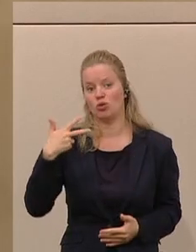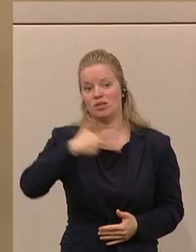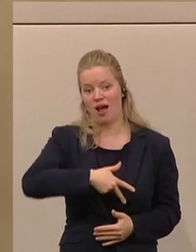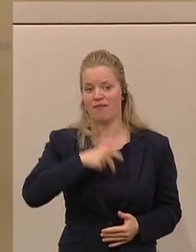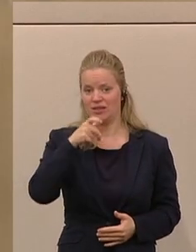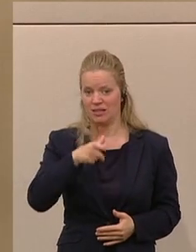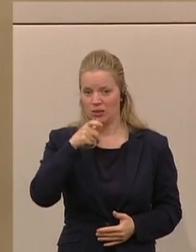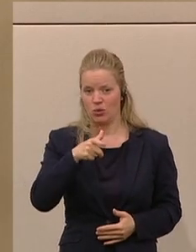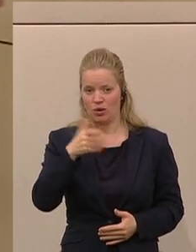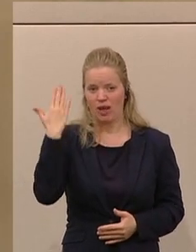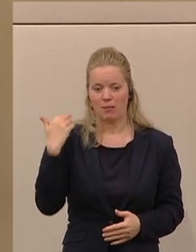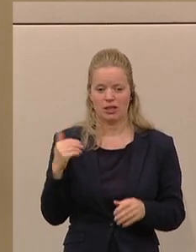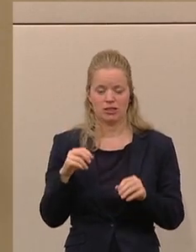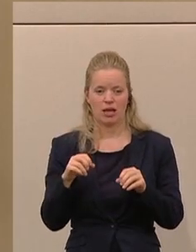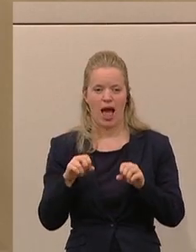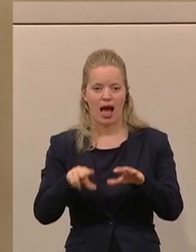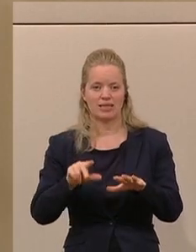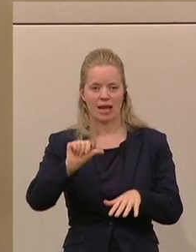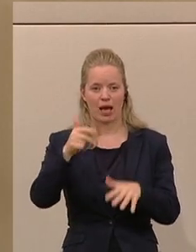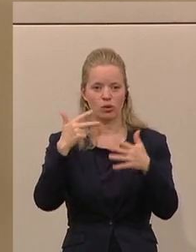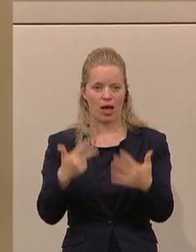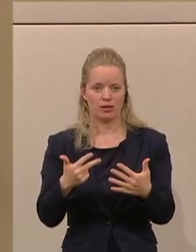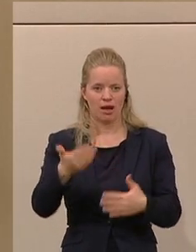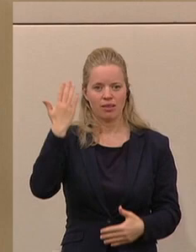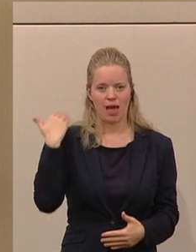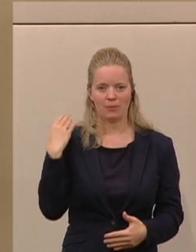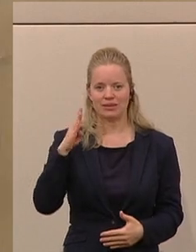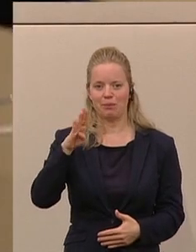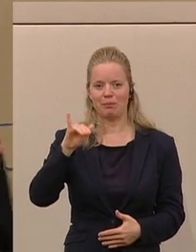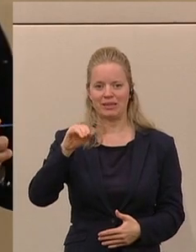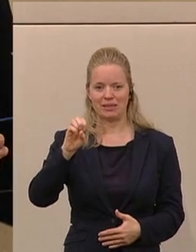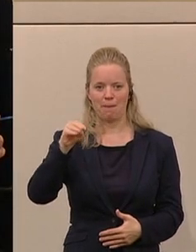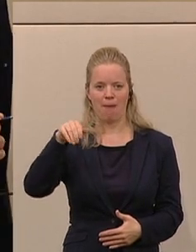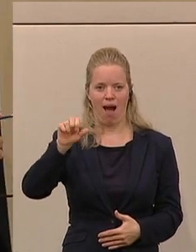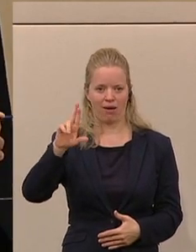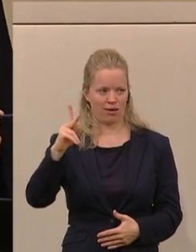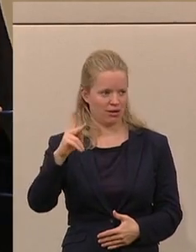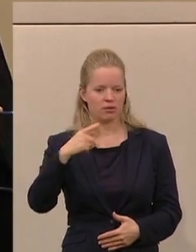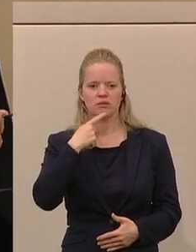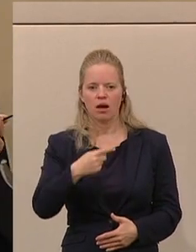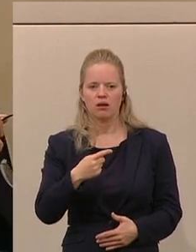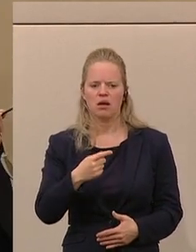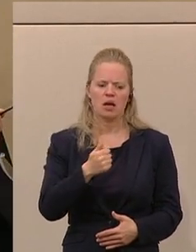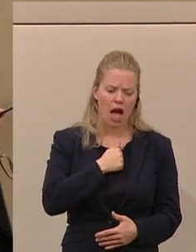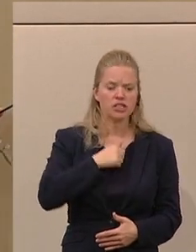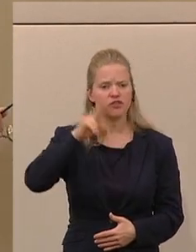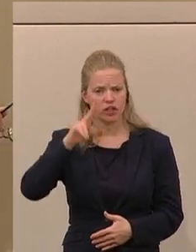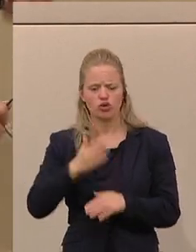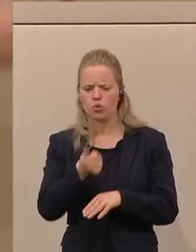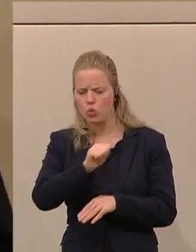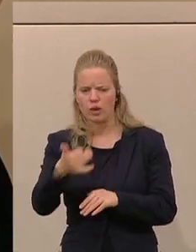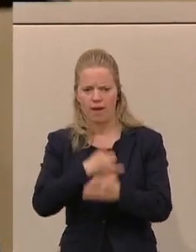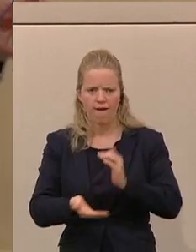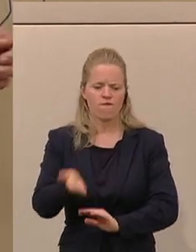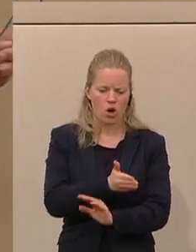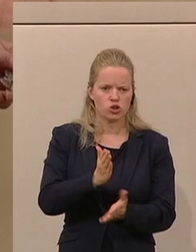Bitte 1881 hat der Bismarck das auf den Tisch geknallt, die Sozialversicherungen. In Graz, Wien hat es 100 Jahre schon vorher